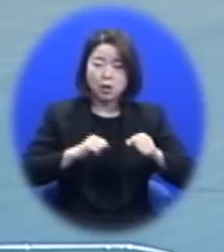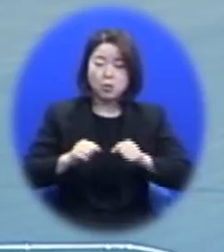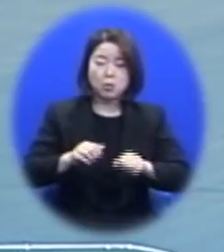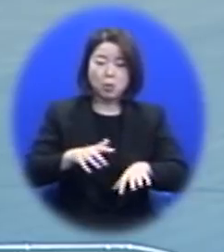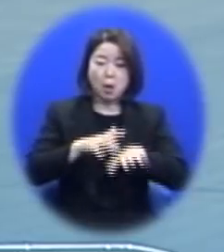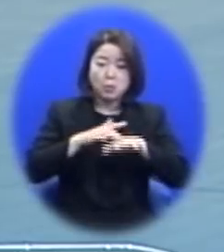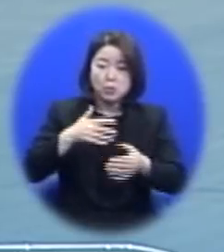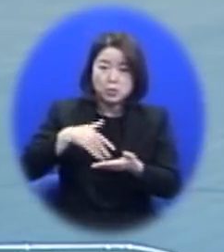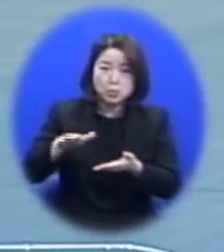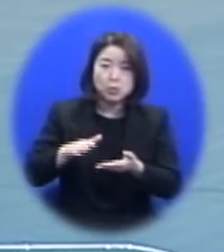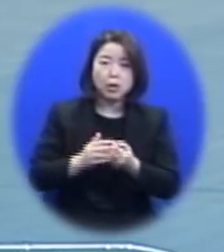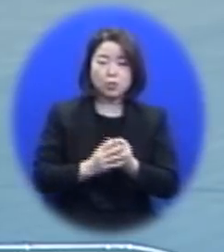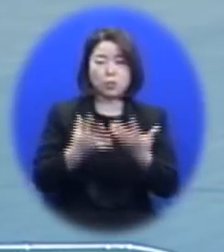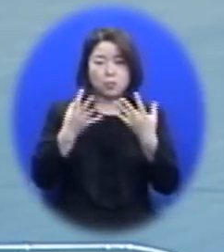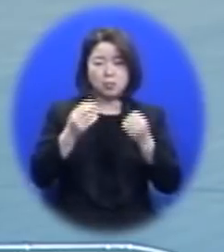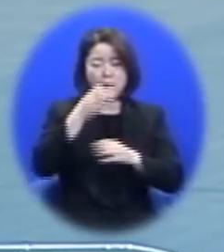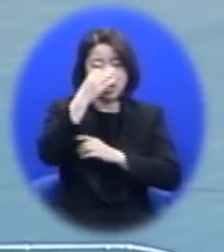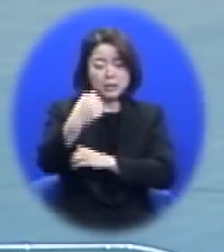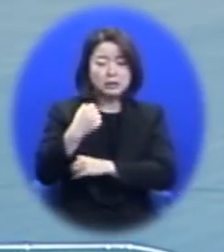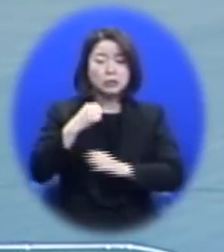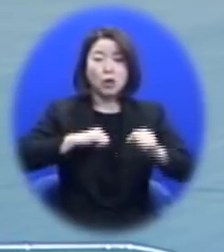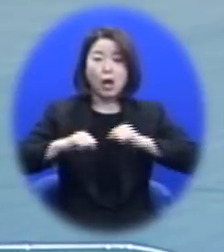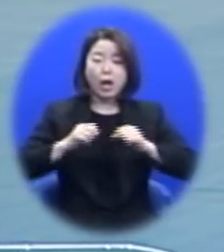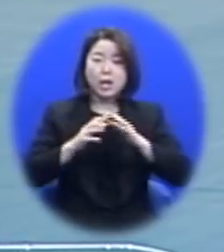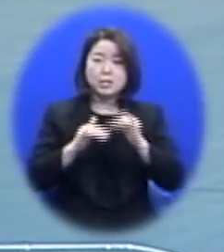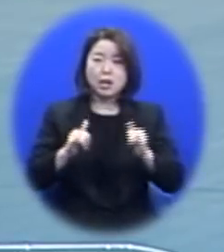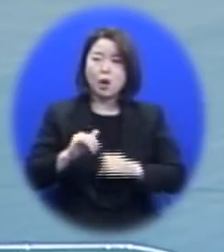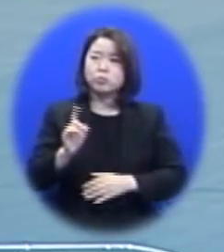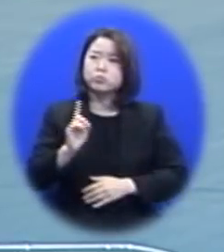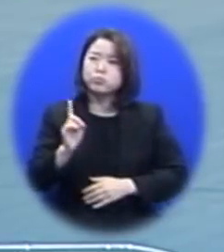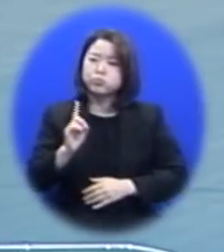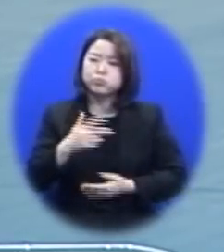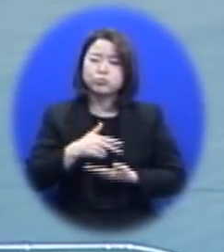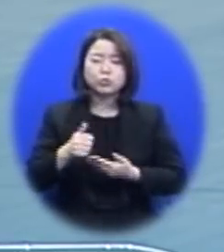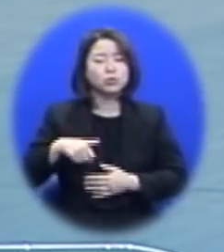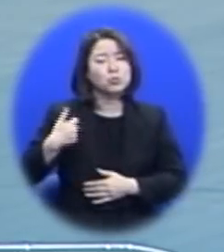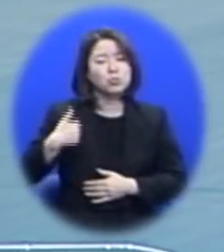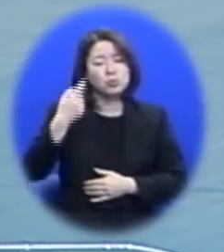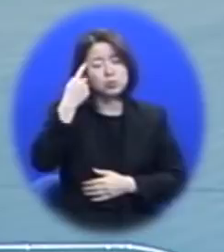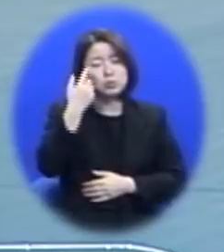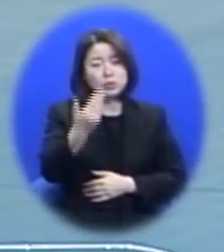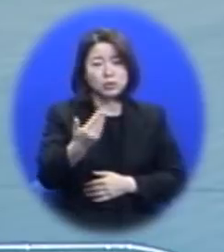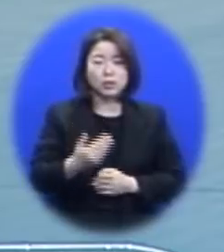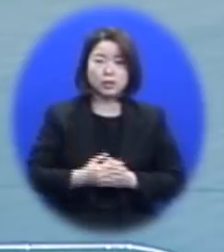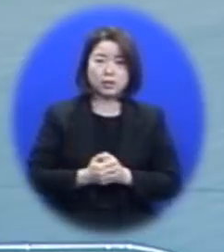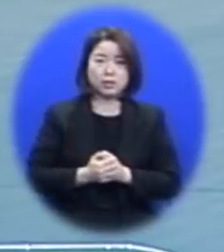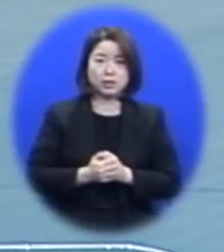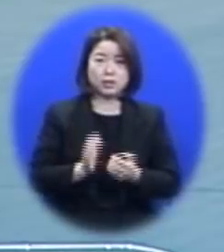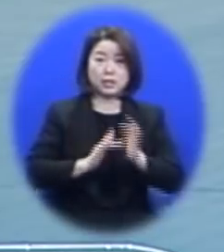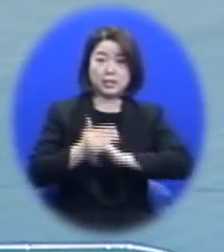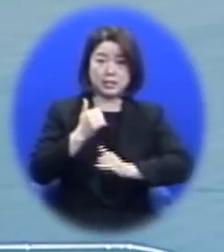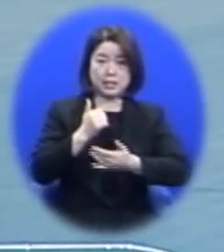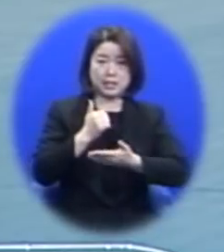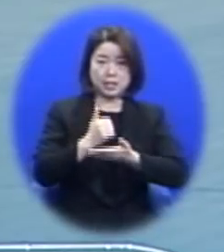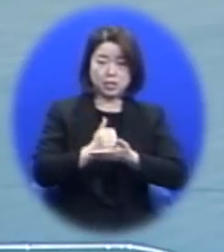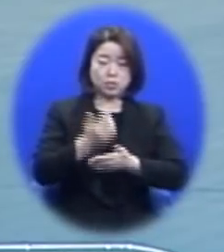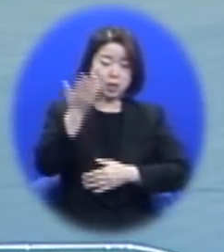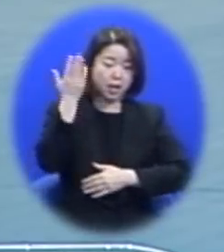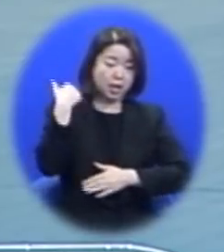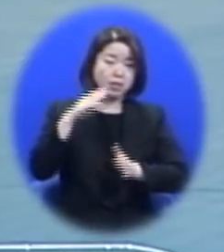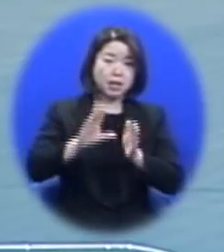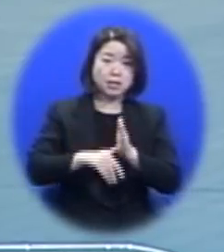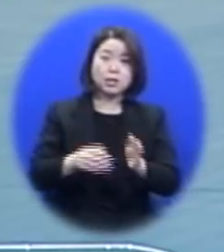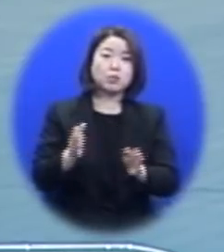쫓아내고 많은 능력을 행하는 사람을 어떻게 주님이 모를 수 있을까요? 예수님 당시 때부터 벌써 그런